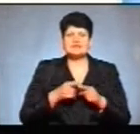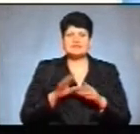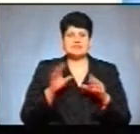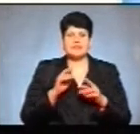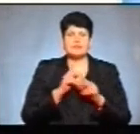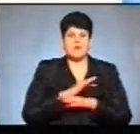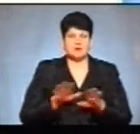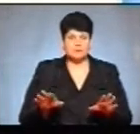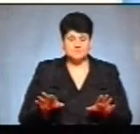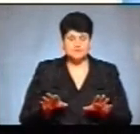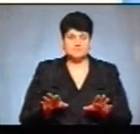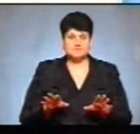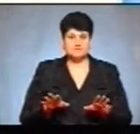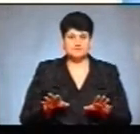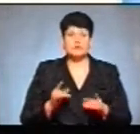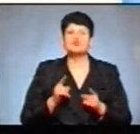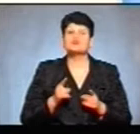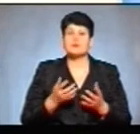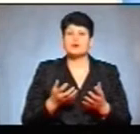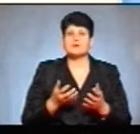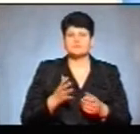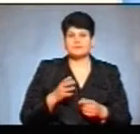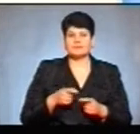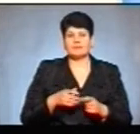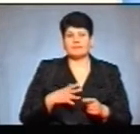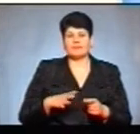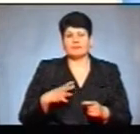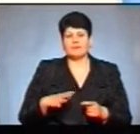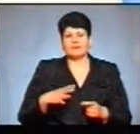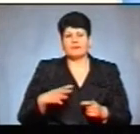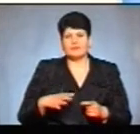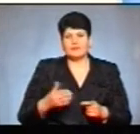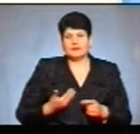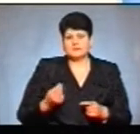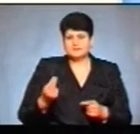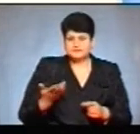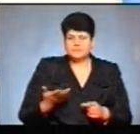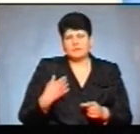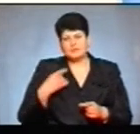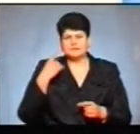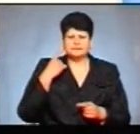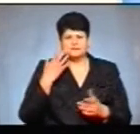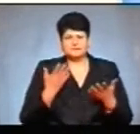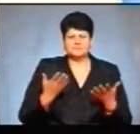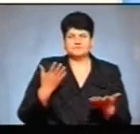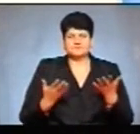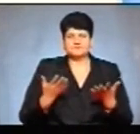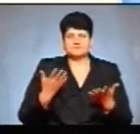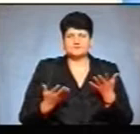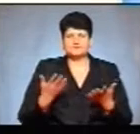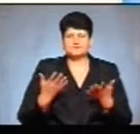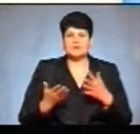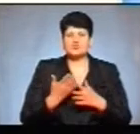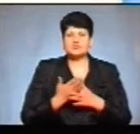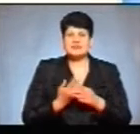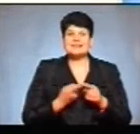неправильно. Чому ми утримувалися від готівкового варіанту? Тому що в нас теж були сумніви, тому що субсидія